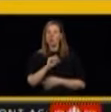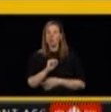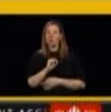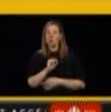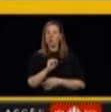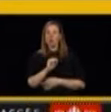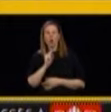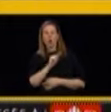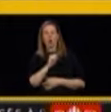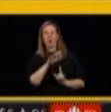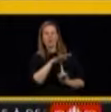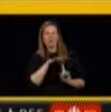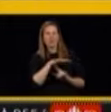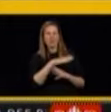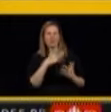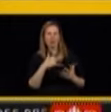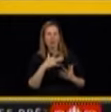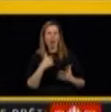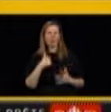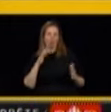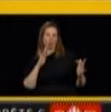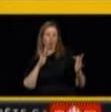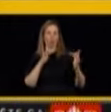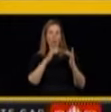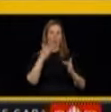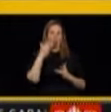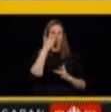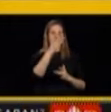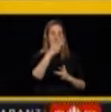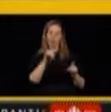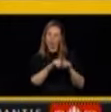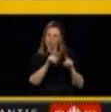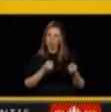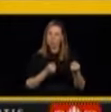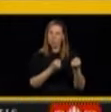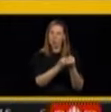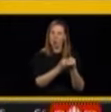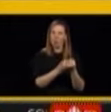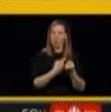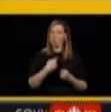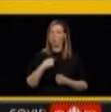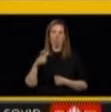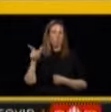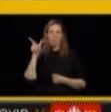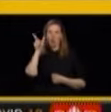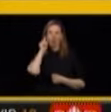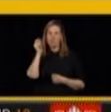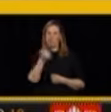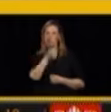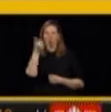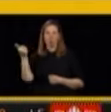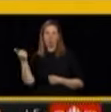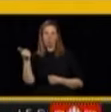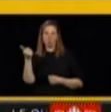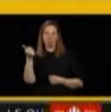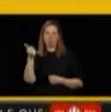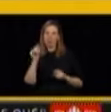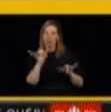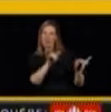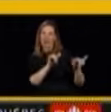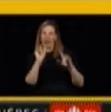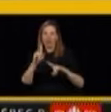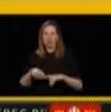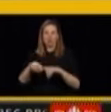faire contact avec eux, on va leur donner tout le support. Mais moi, c'est pas venu à mes oreilles qu'il y avait d'autres endroits où on a mis un